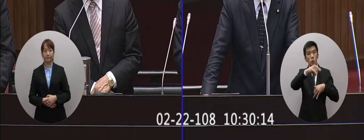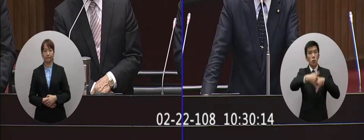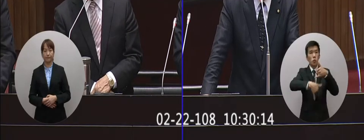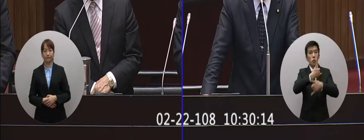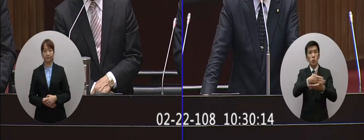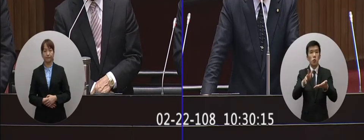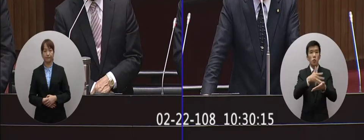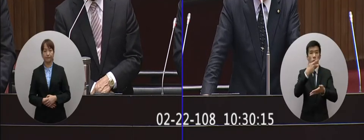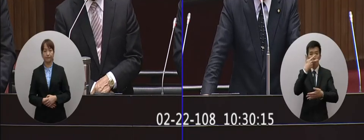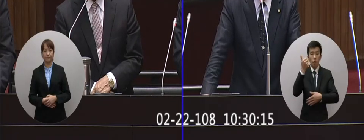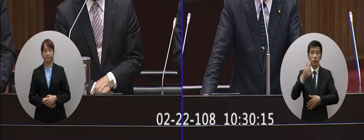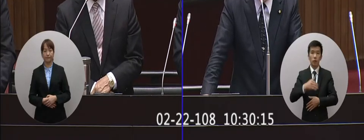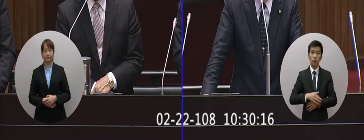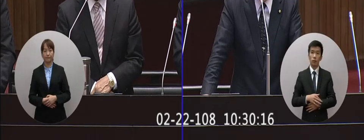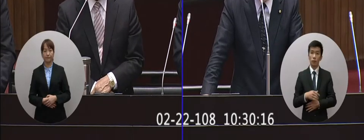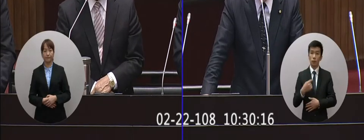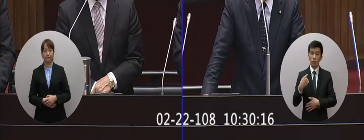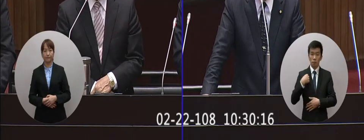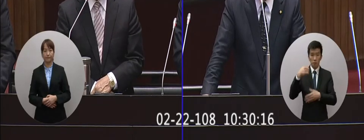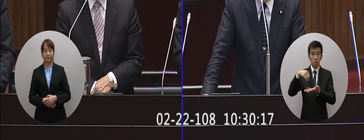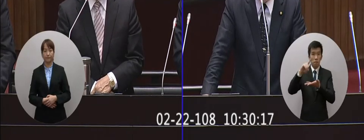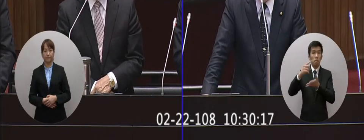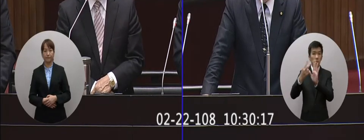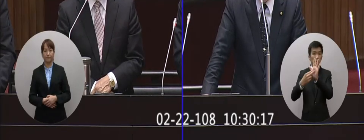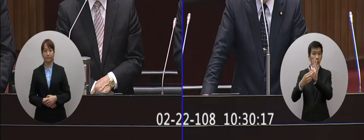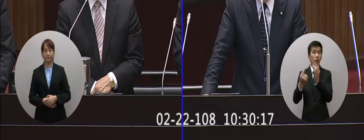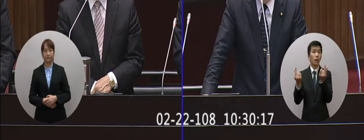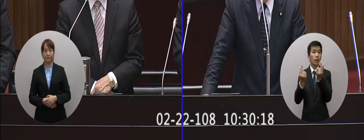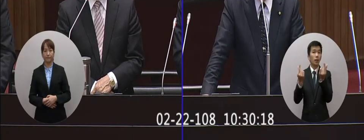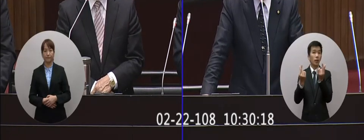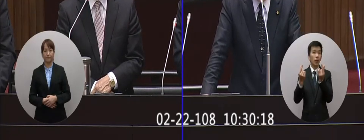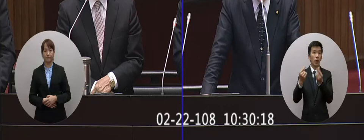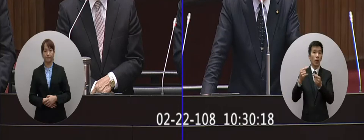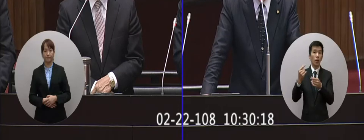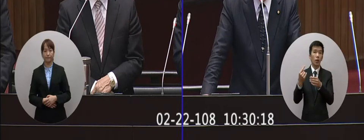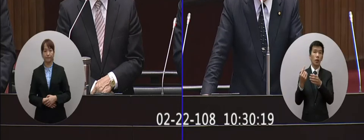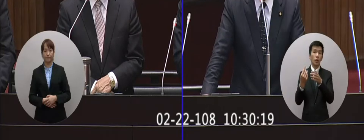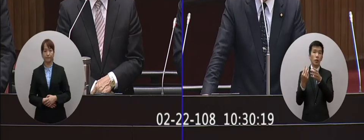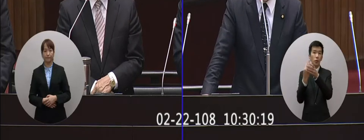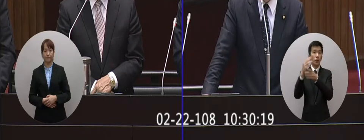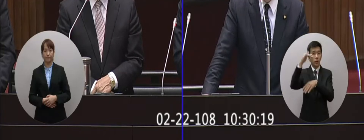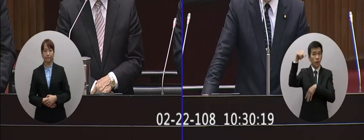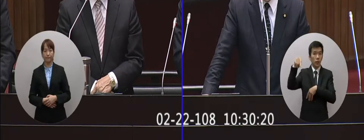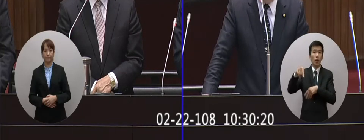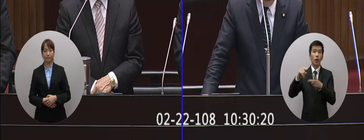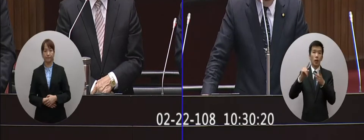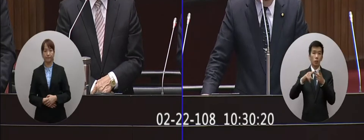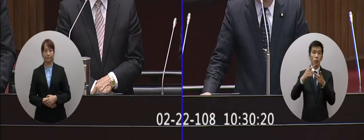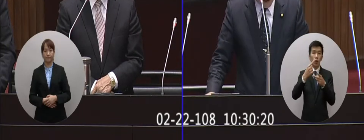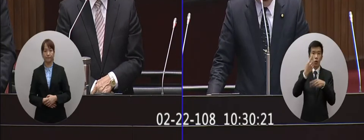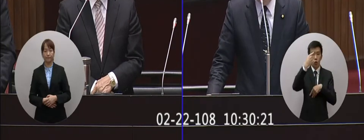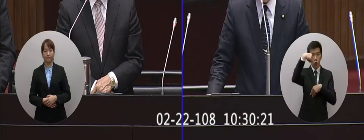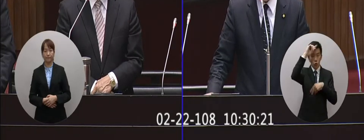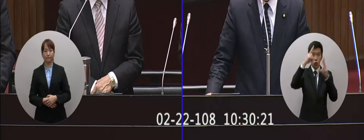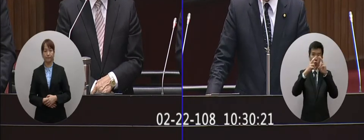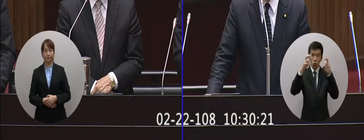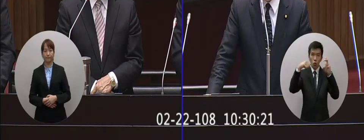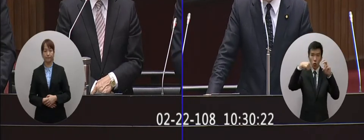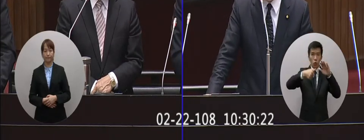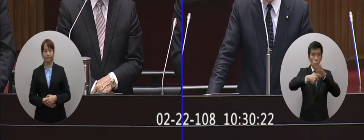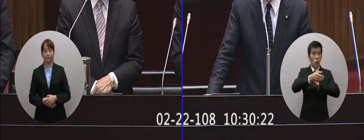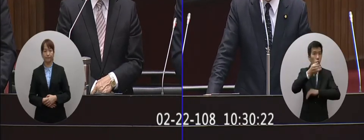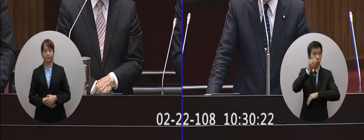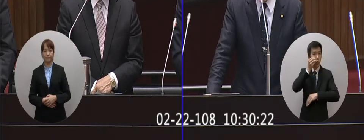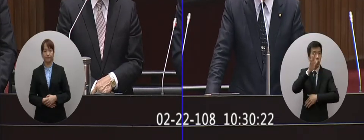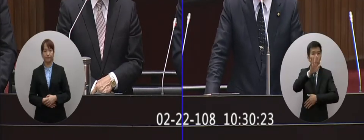院长，我相信你也曾经到过阳明山去赏花，也到过故宫去看国宝。但是从这两站